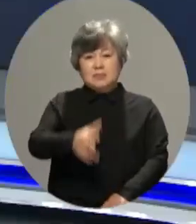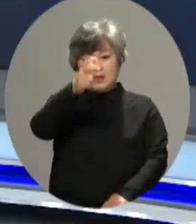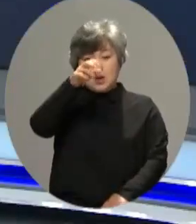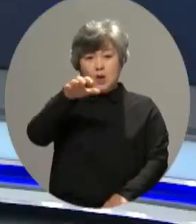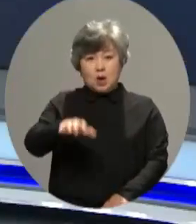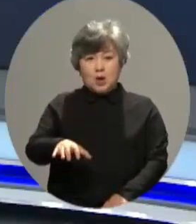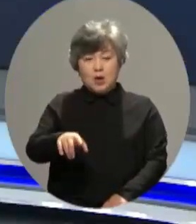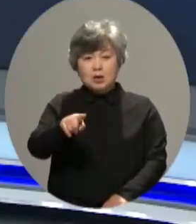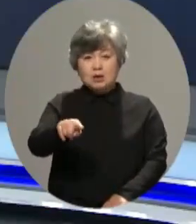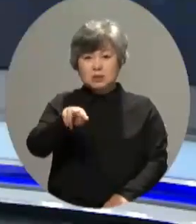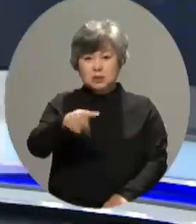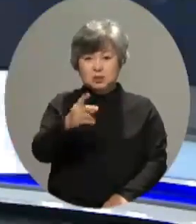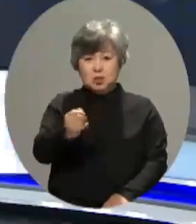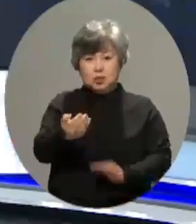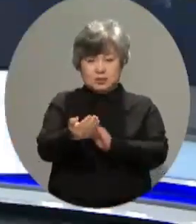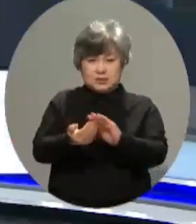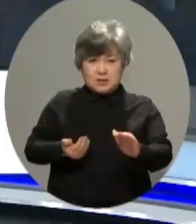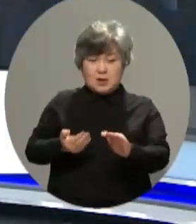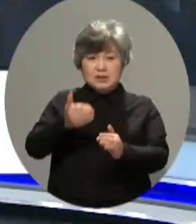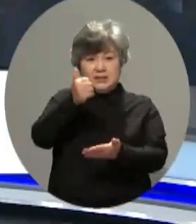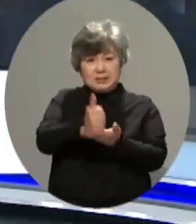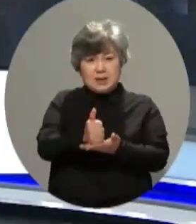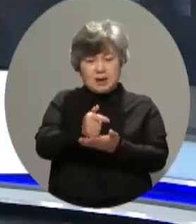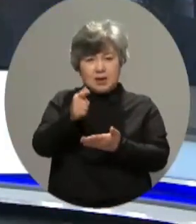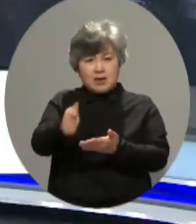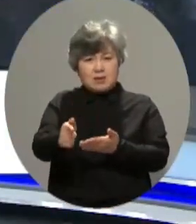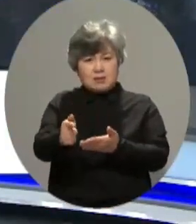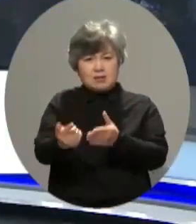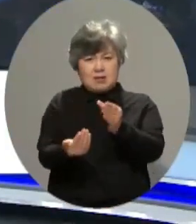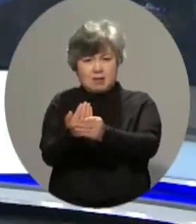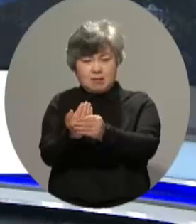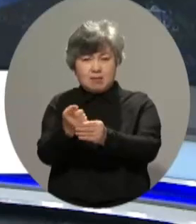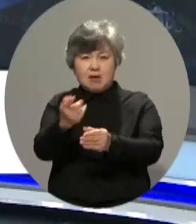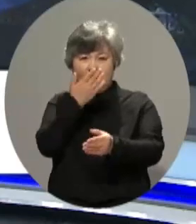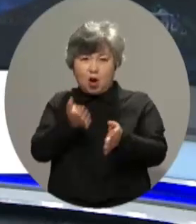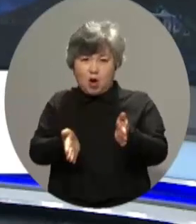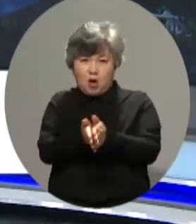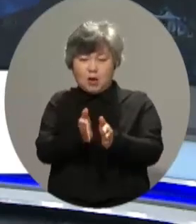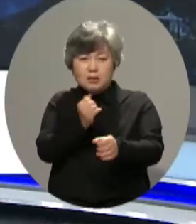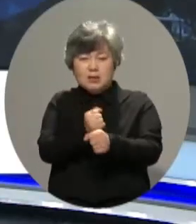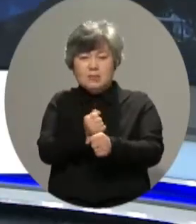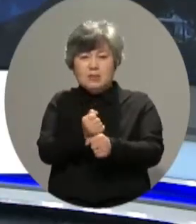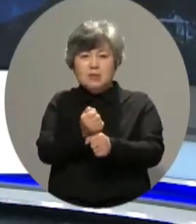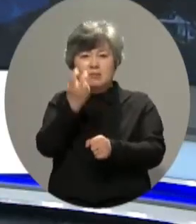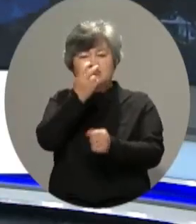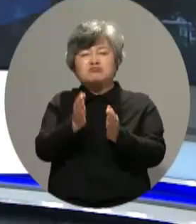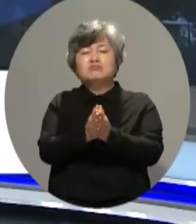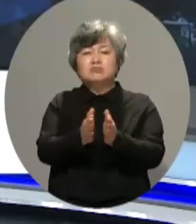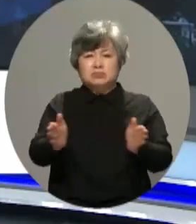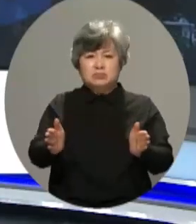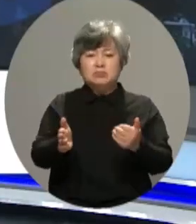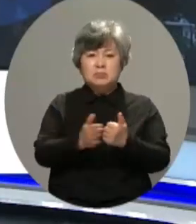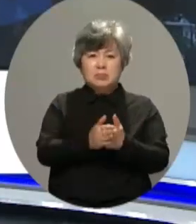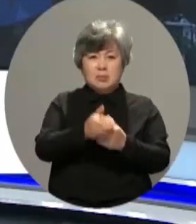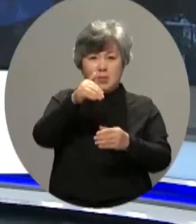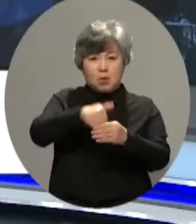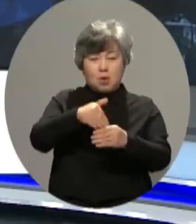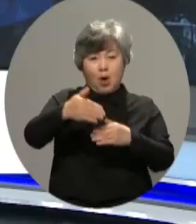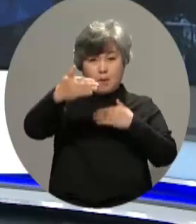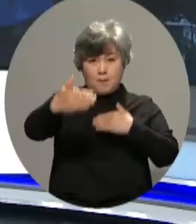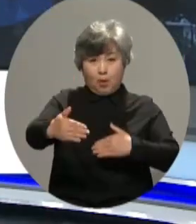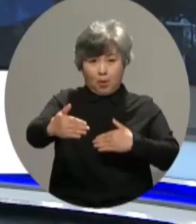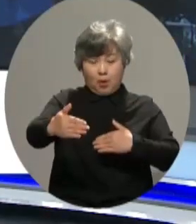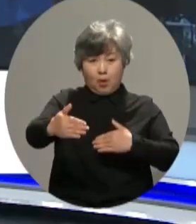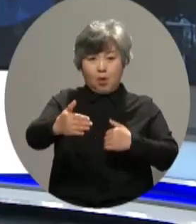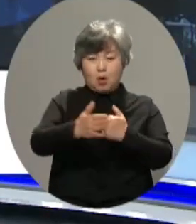경찰은 송 전 지사의 아내가 이 사건에 관여한 것으로 보고 본격 수사에 착수한 건데 선거 수사 범위가